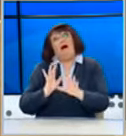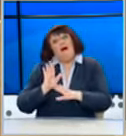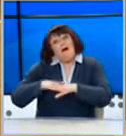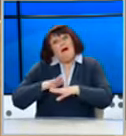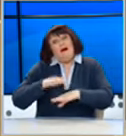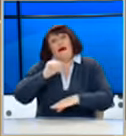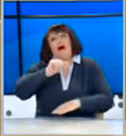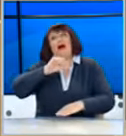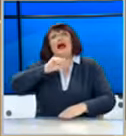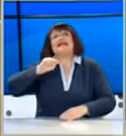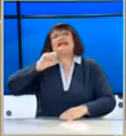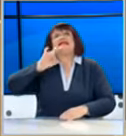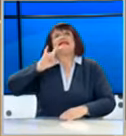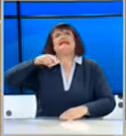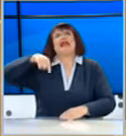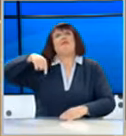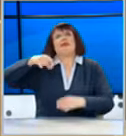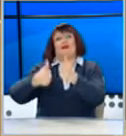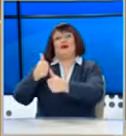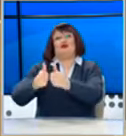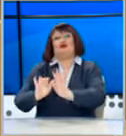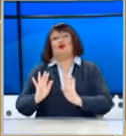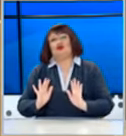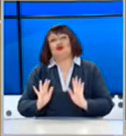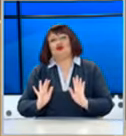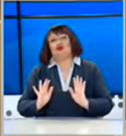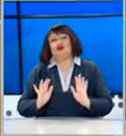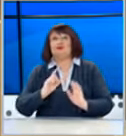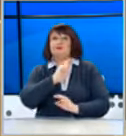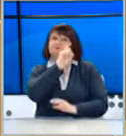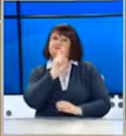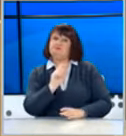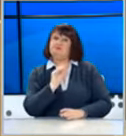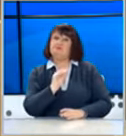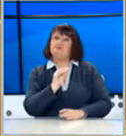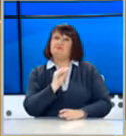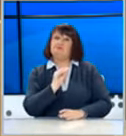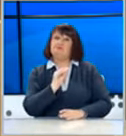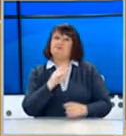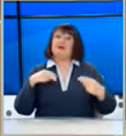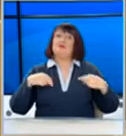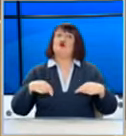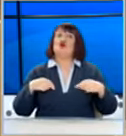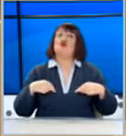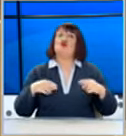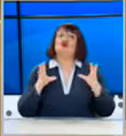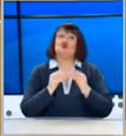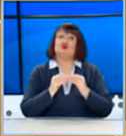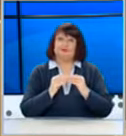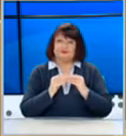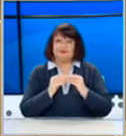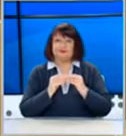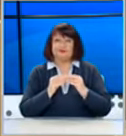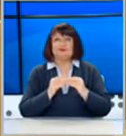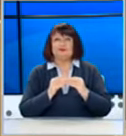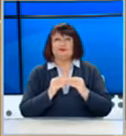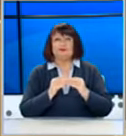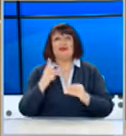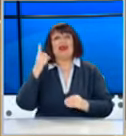Και το ερώτημα που προκύπτει είναι, κύριε Λιβάνιε, αυτοί οι